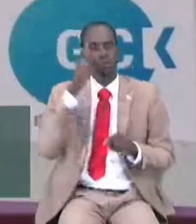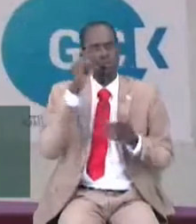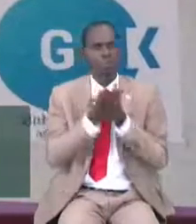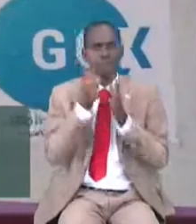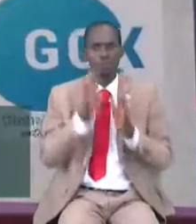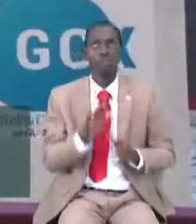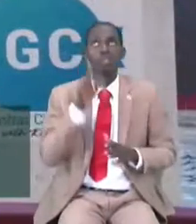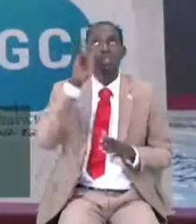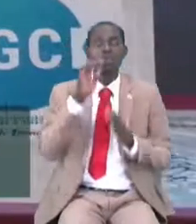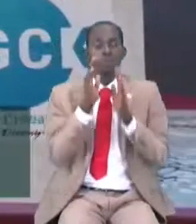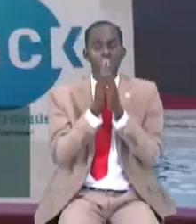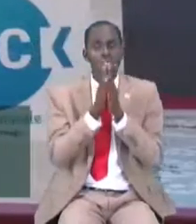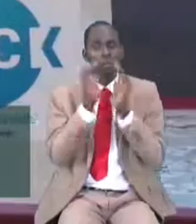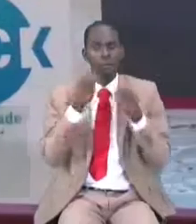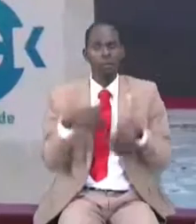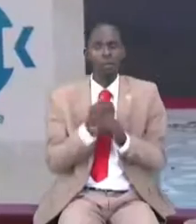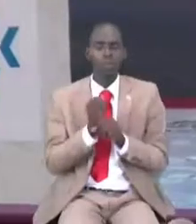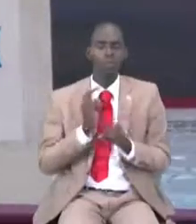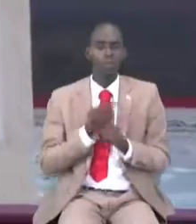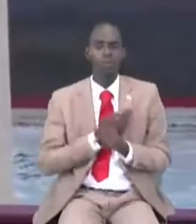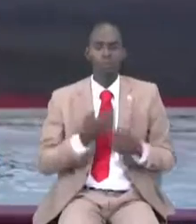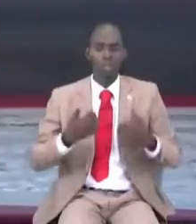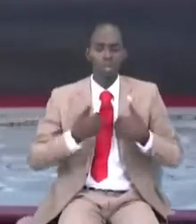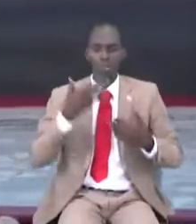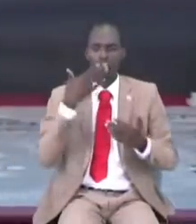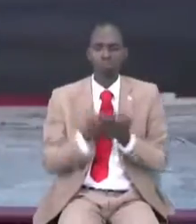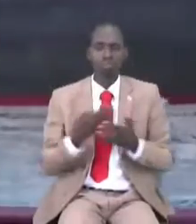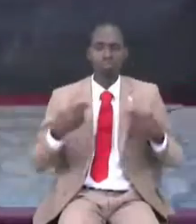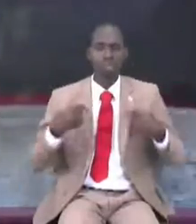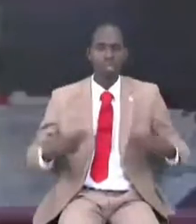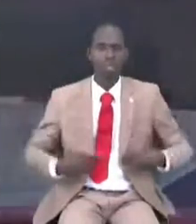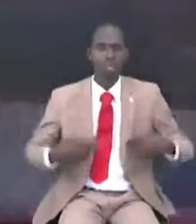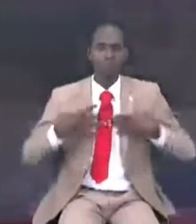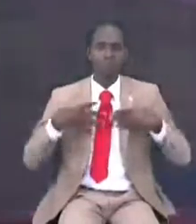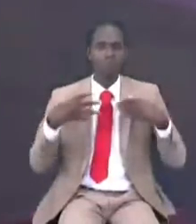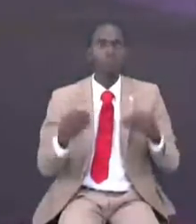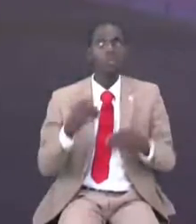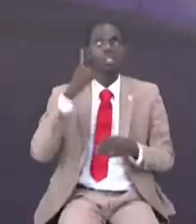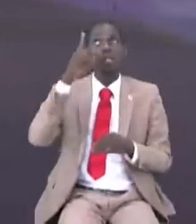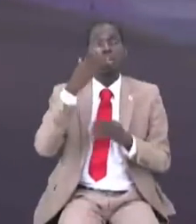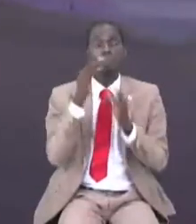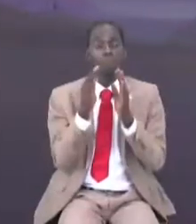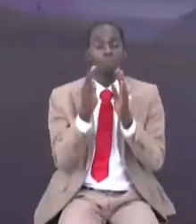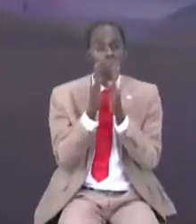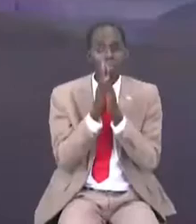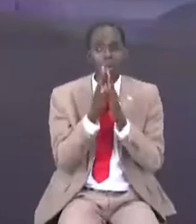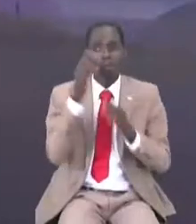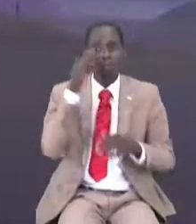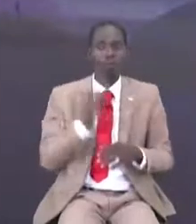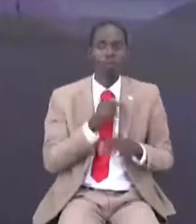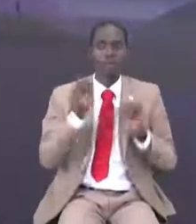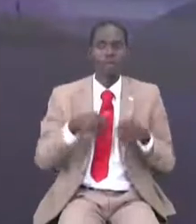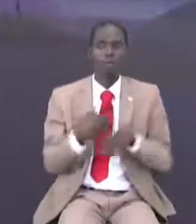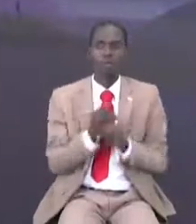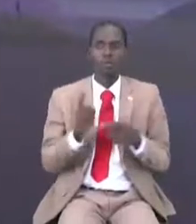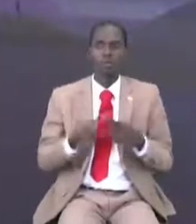Sa prière peut nous sanctifier, peut nous affermir, peut nous stabiliser. Je prie que la prière du Seigneur